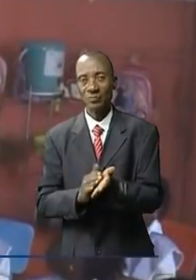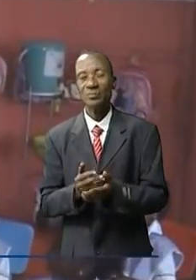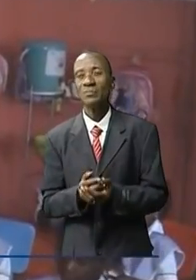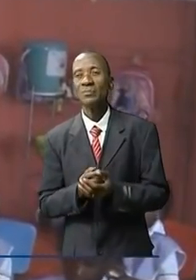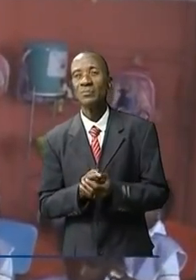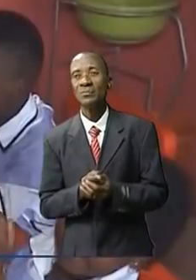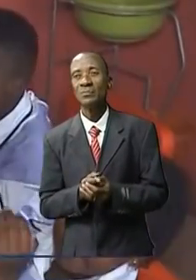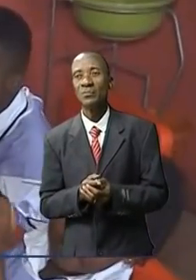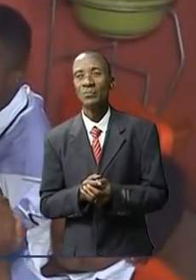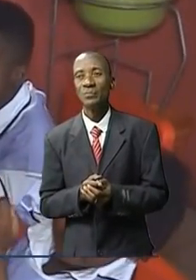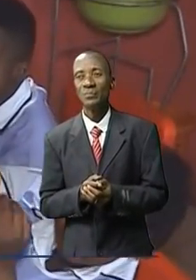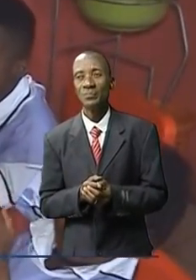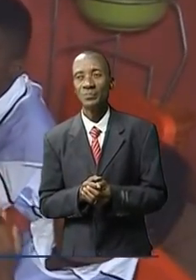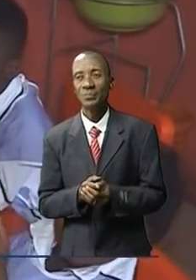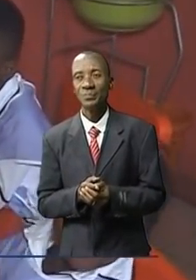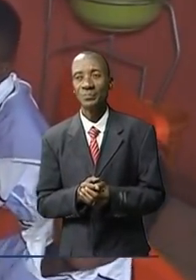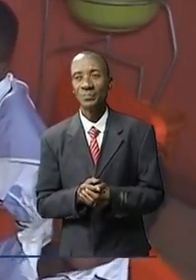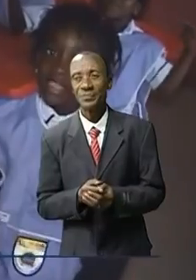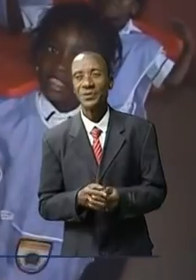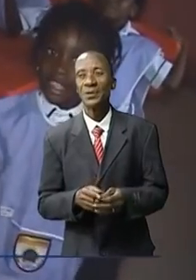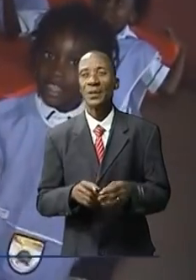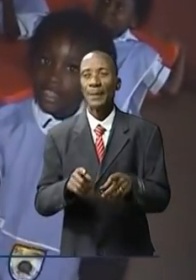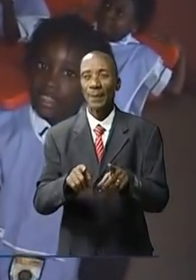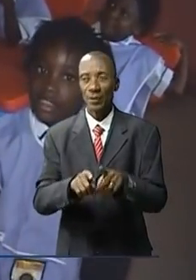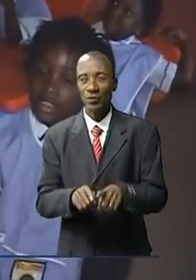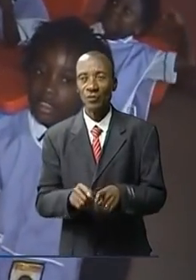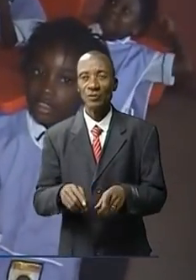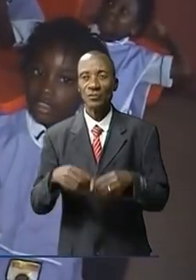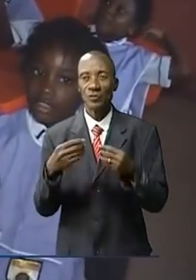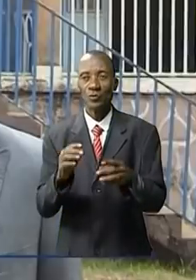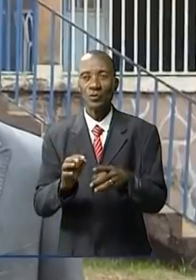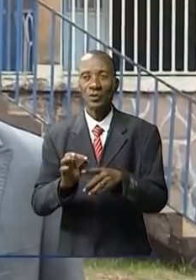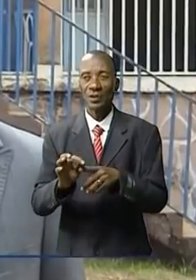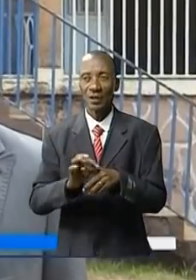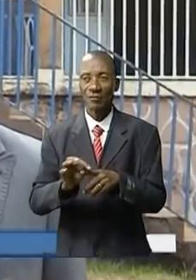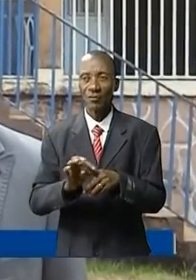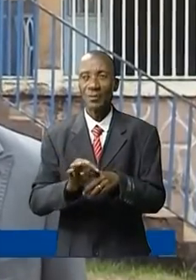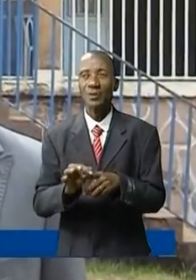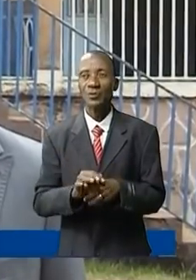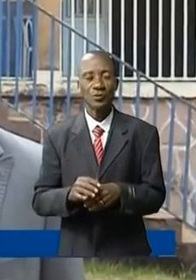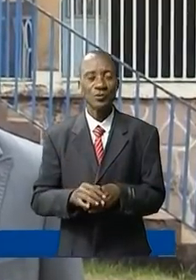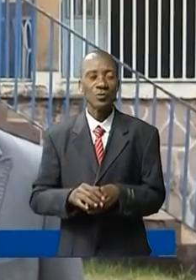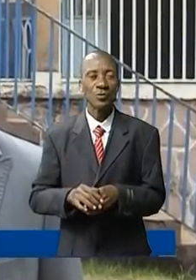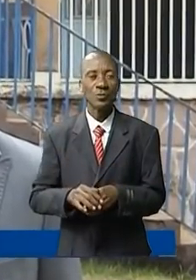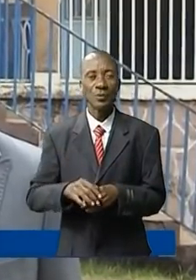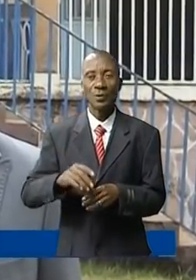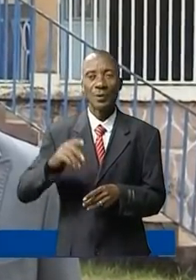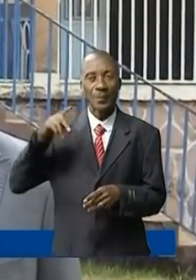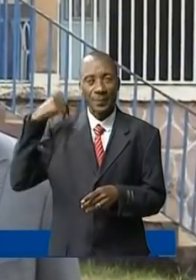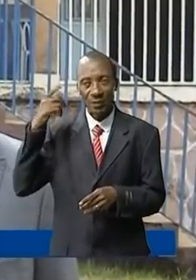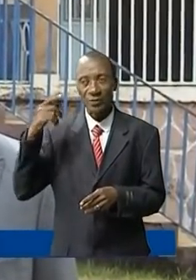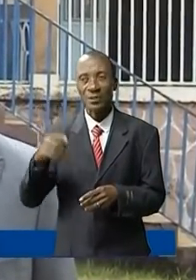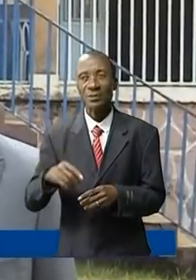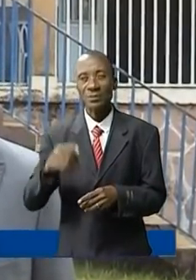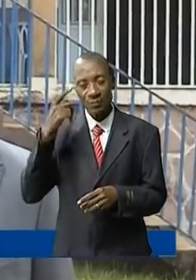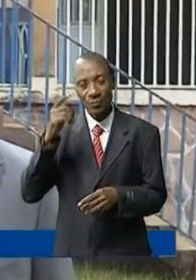personnel, hormis la formation pédagogique que chacun a reçue ça et là, on nous apprend comment détecter les niveaux